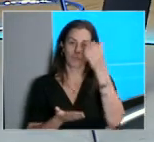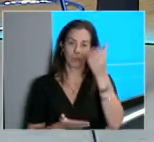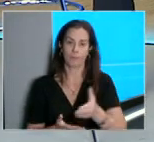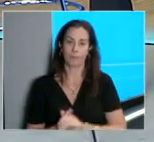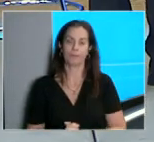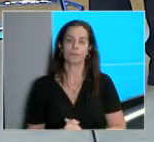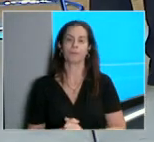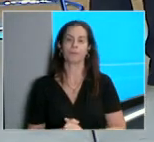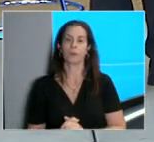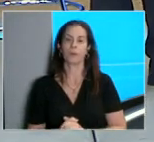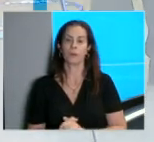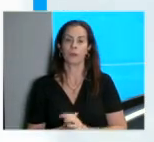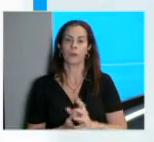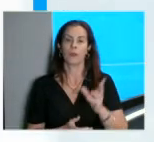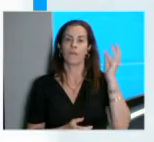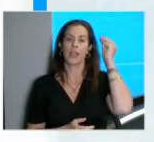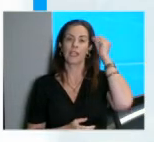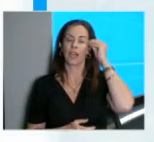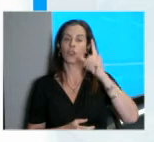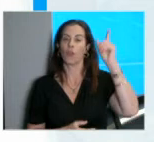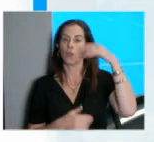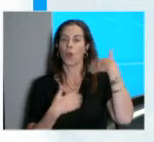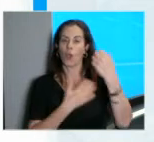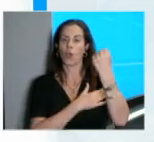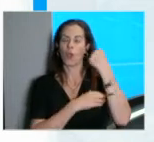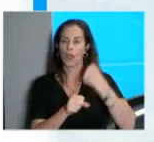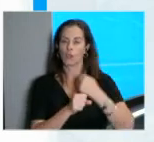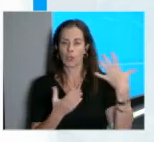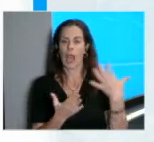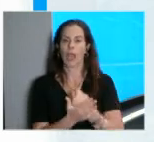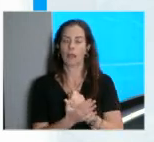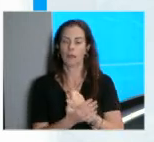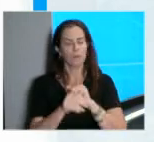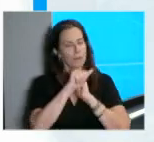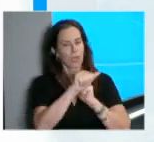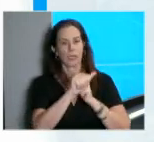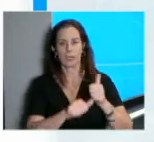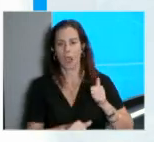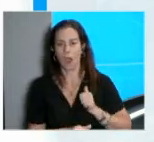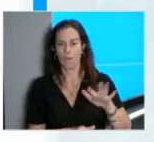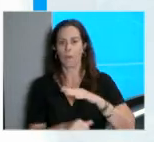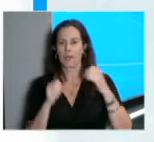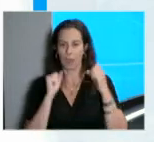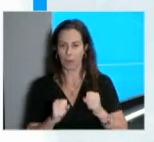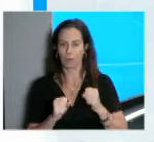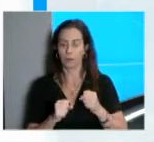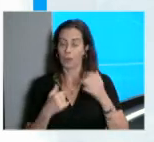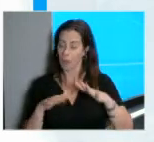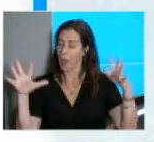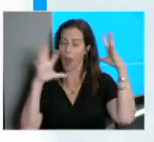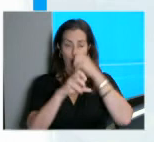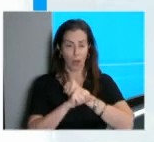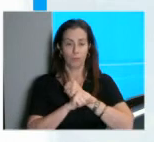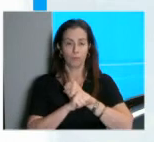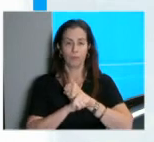אחרת. וזכרת את השם אלוקיך, כי הוא הנותן לך כוח לעשות חיל. מחזק את ידי צהל ומערכת הביטחון, שמשתמשת גם